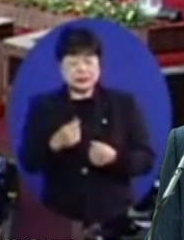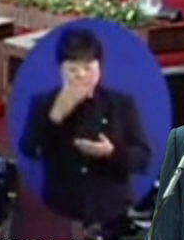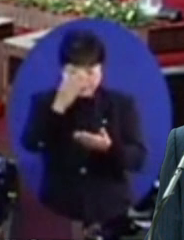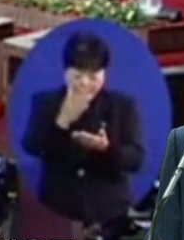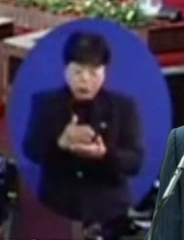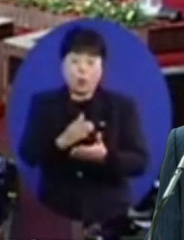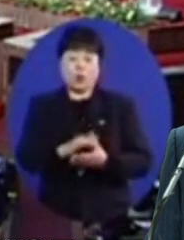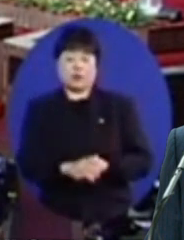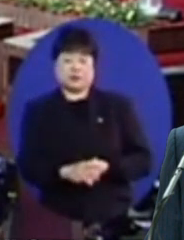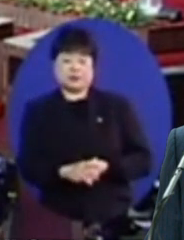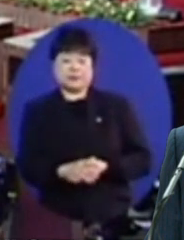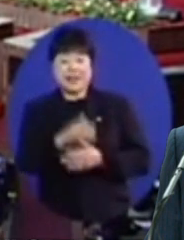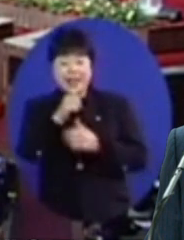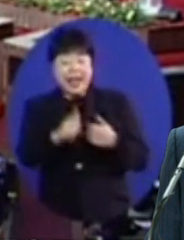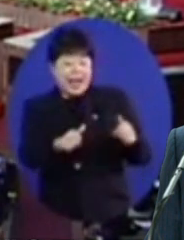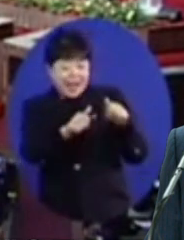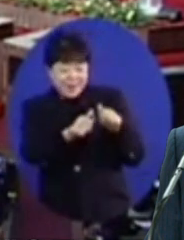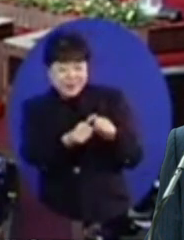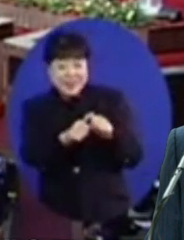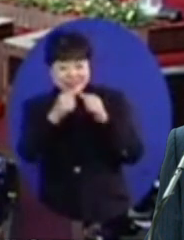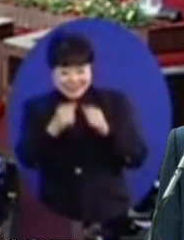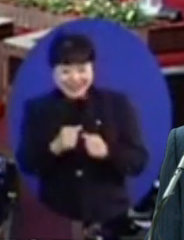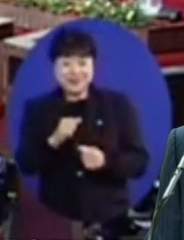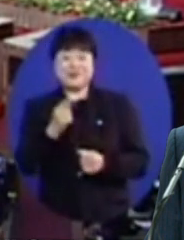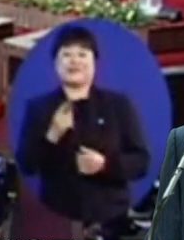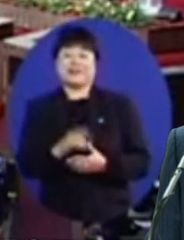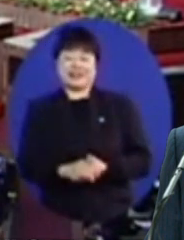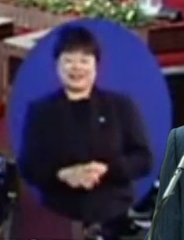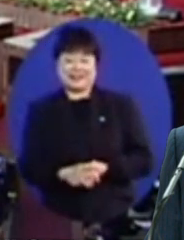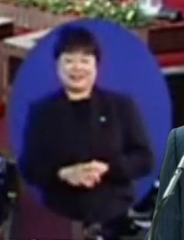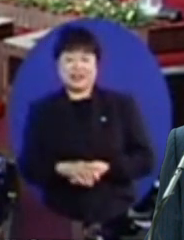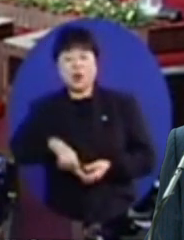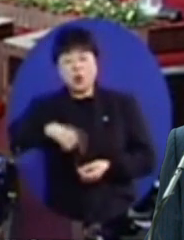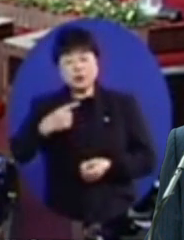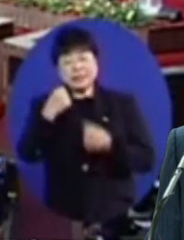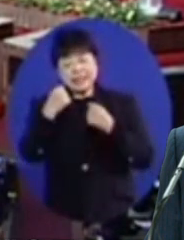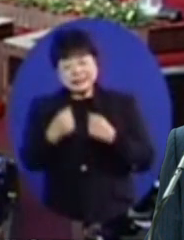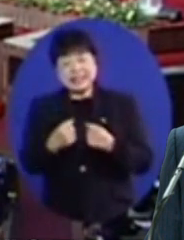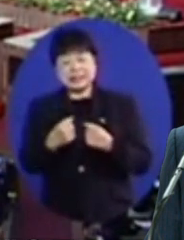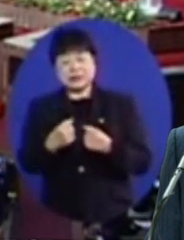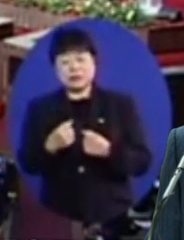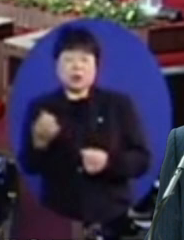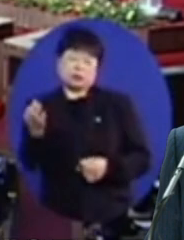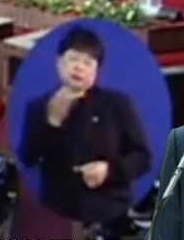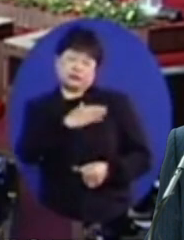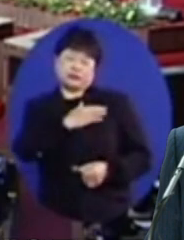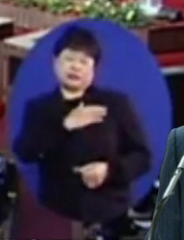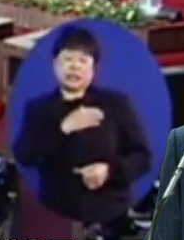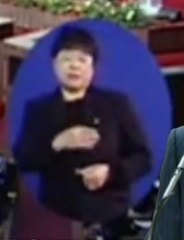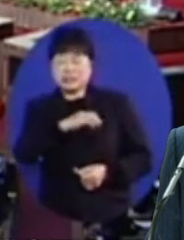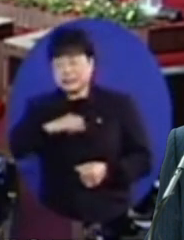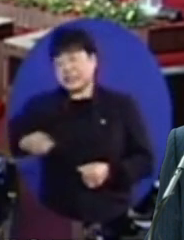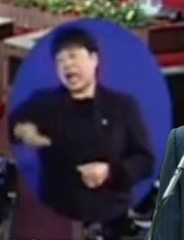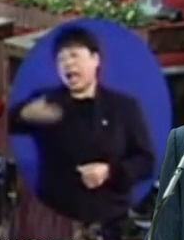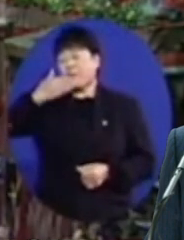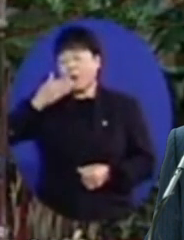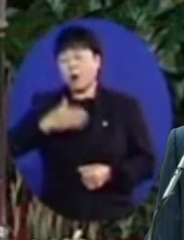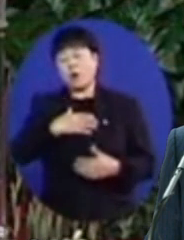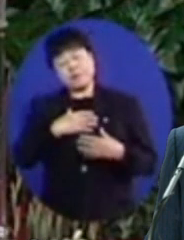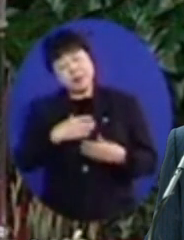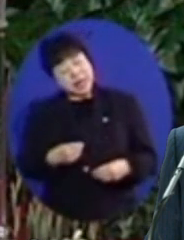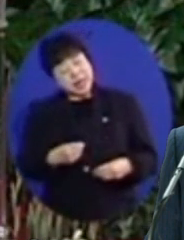만들지 말고 함께하는 인생을 만들어야 되니까 홀로 잘 살고 홀로 잘 먹고 내 홀로